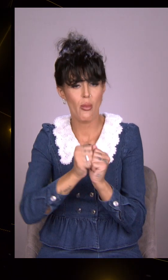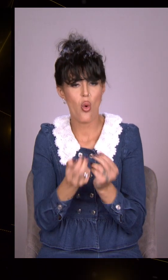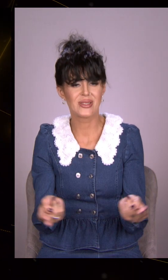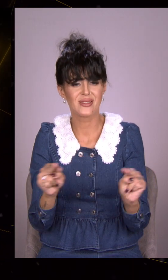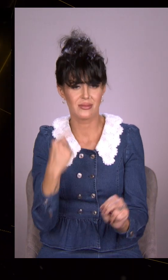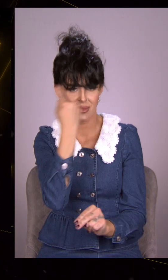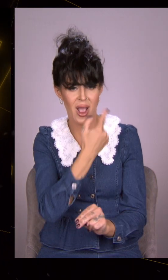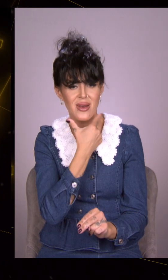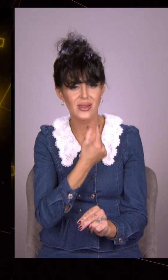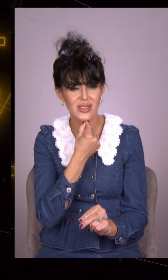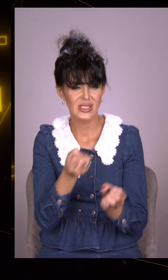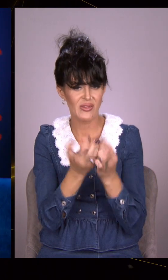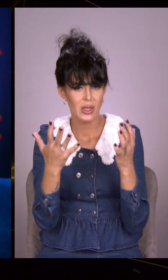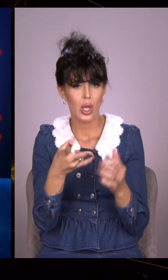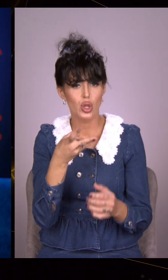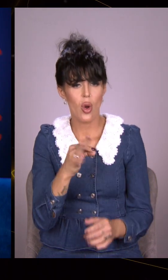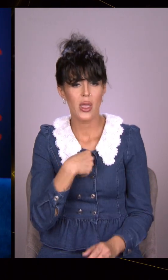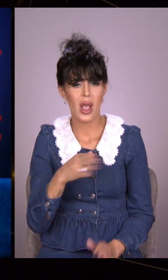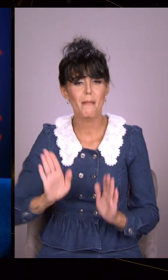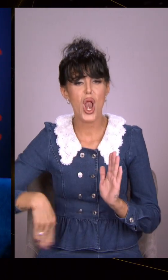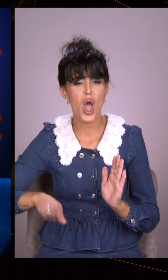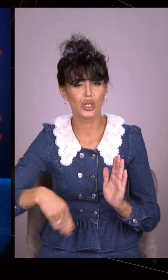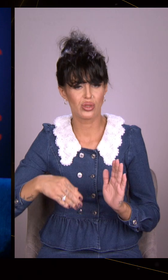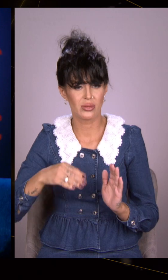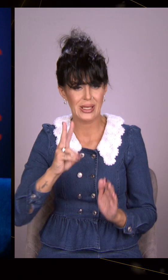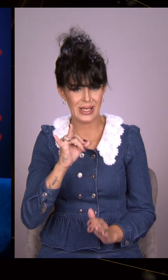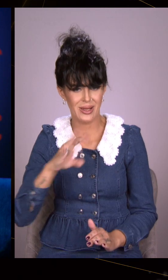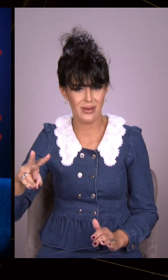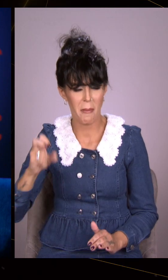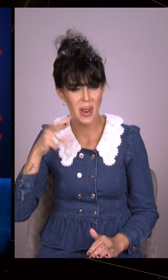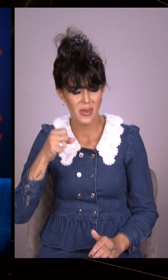Я бачила тільки найменшого нашого Кирюшку, тому що